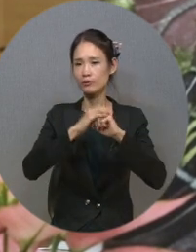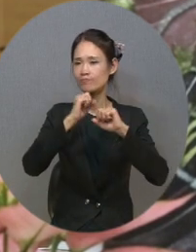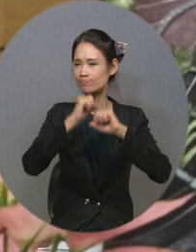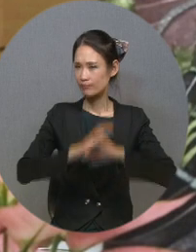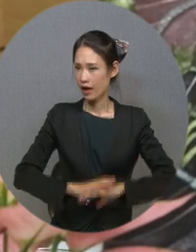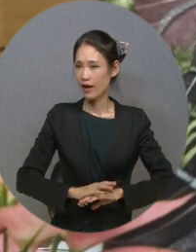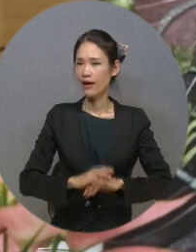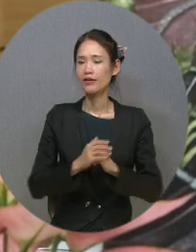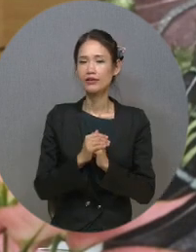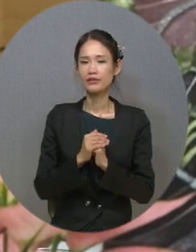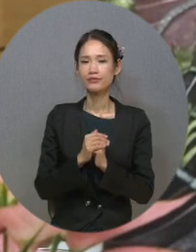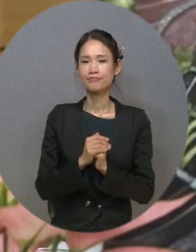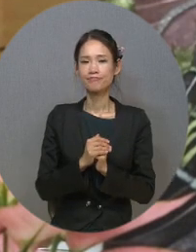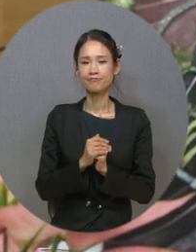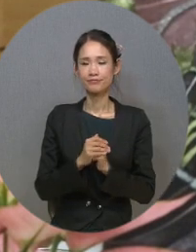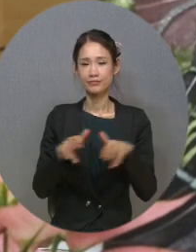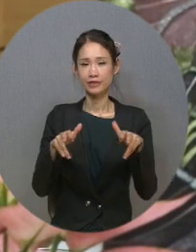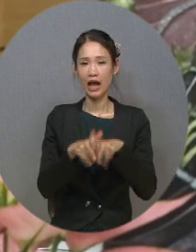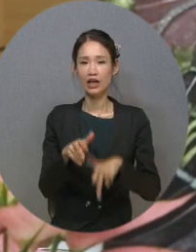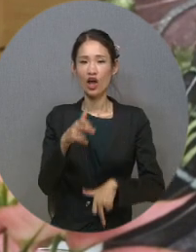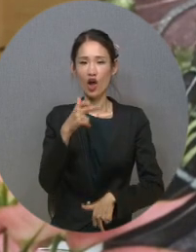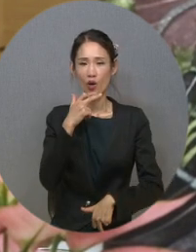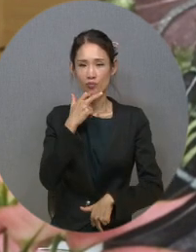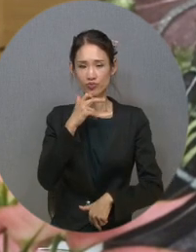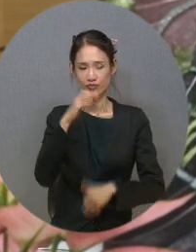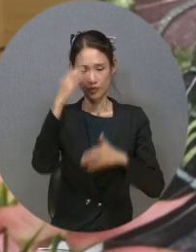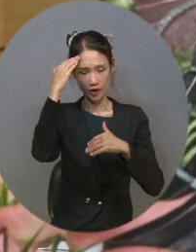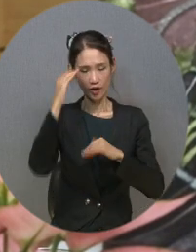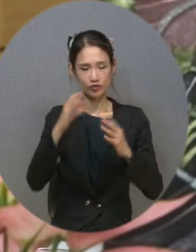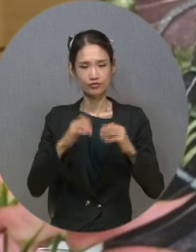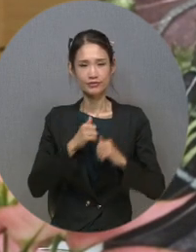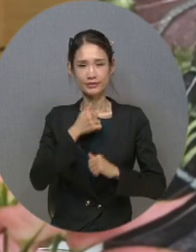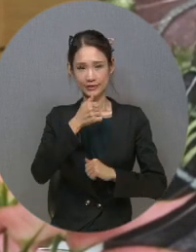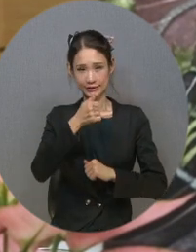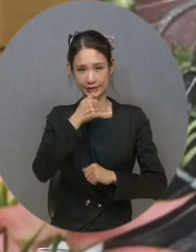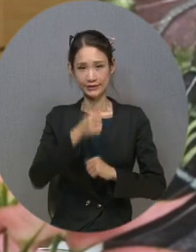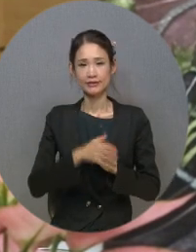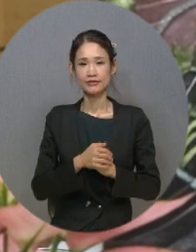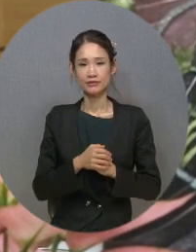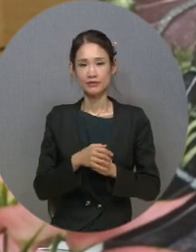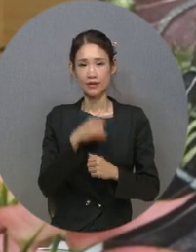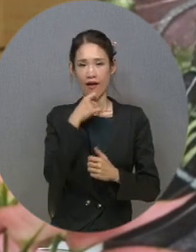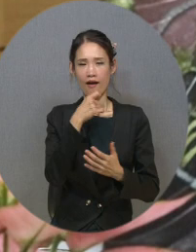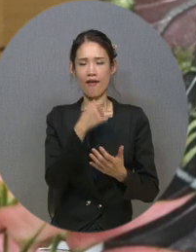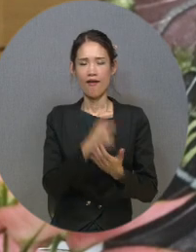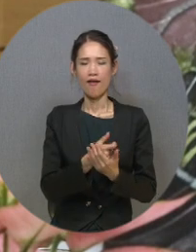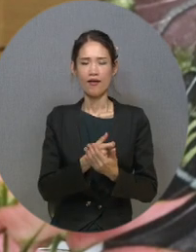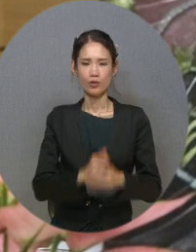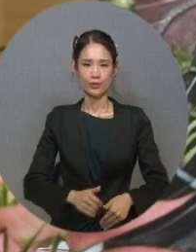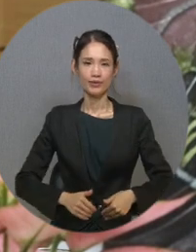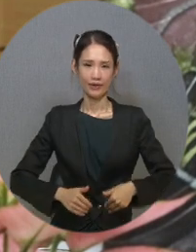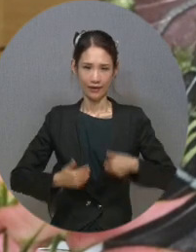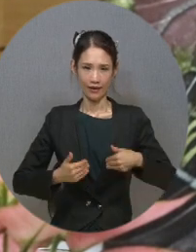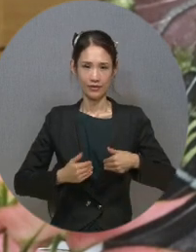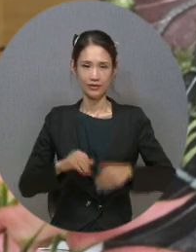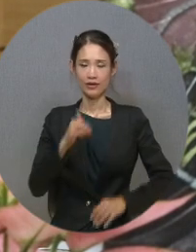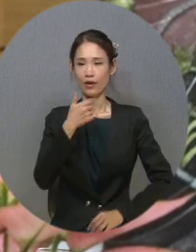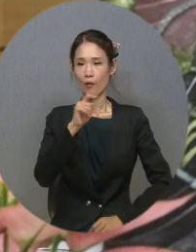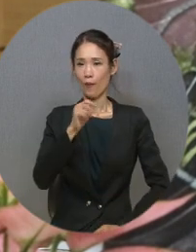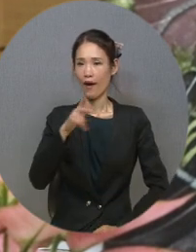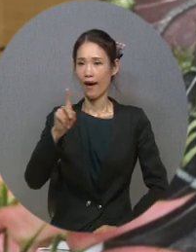프로그램 배려프리 코리아를 진행합니다. 오늘은 감동시대 따뜻한 광양을